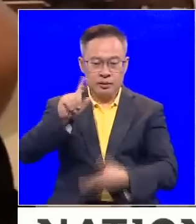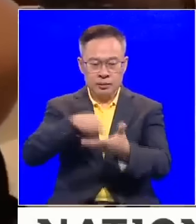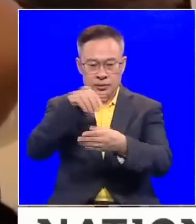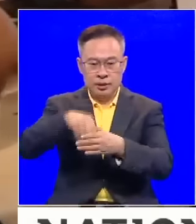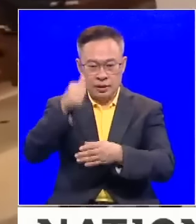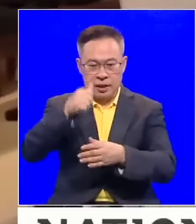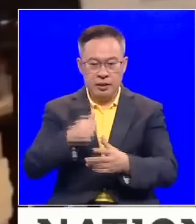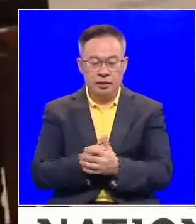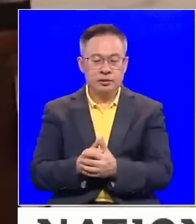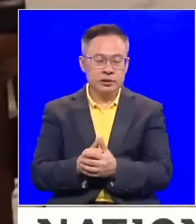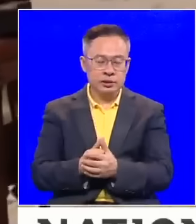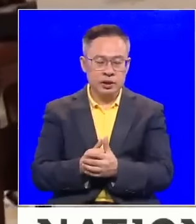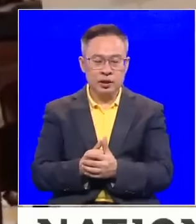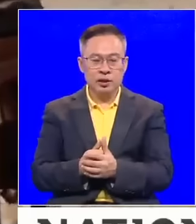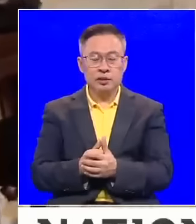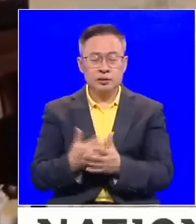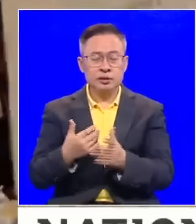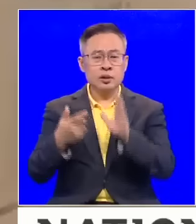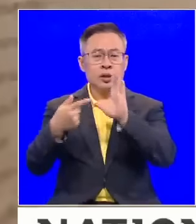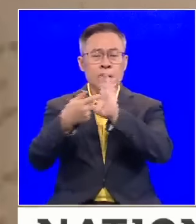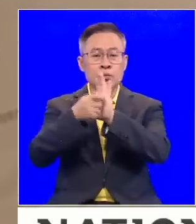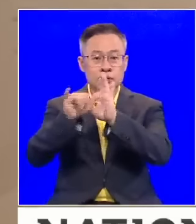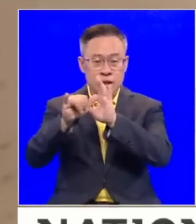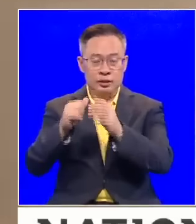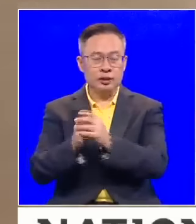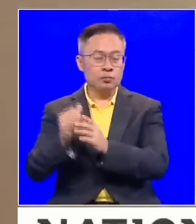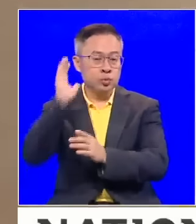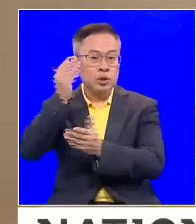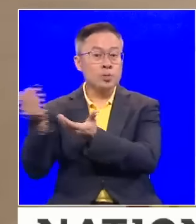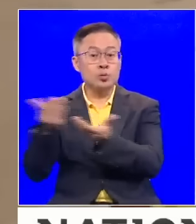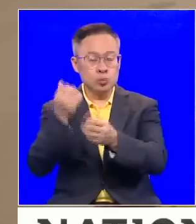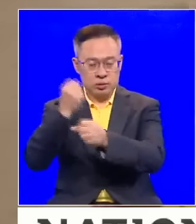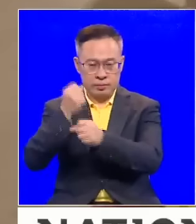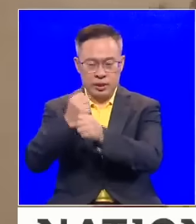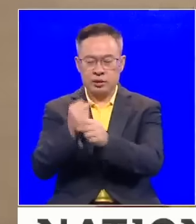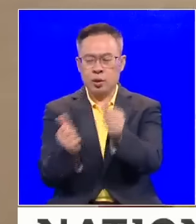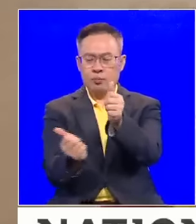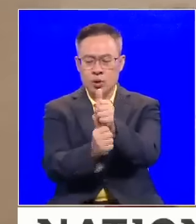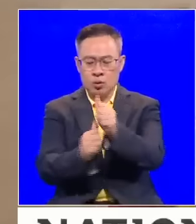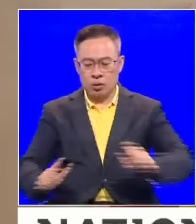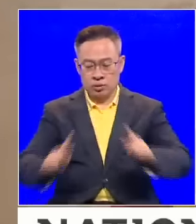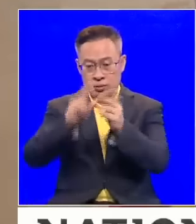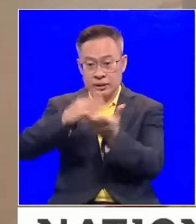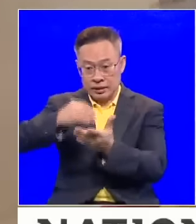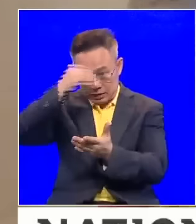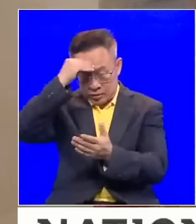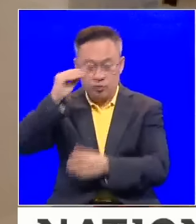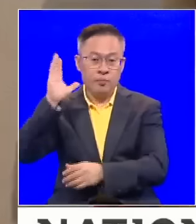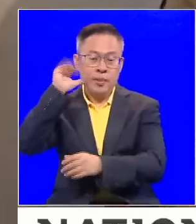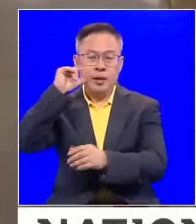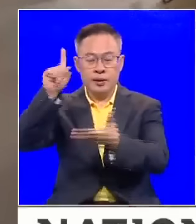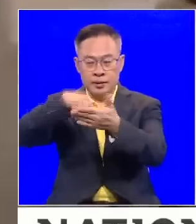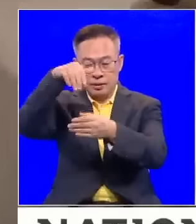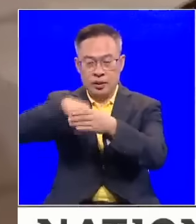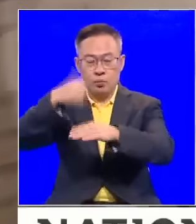ธยาพักภูมิใจไทยในฐานะรัฐมนตรีช่วยศึกษาชนะเลือกตั้งนายกอบจที่พระนครศรีอยุธยารักษ